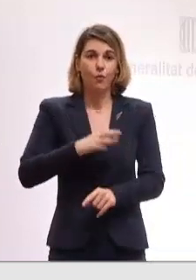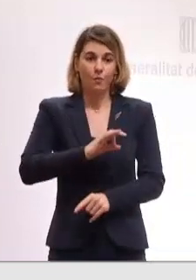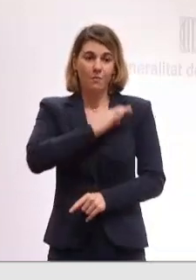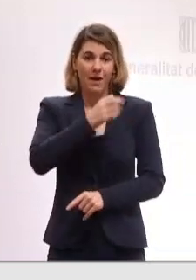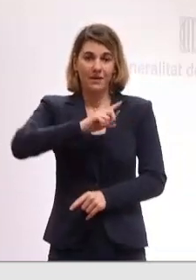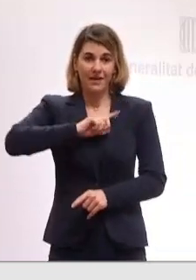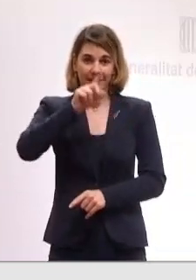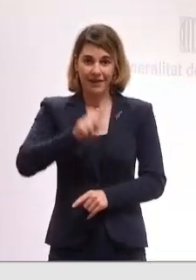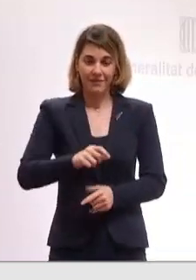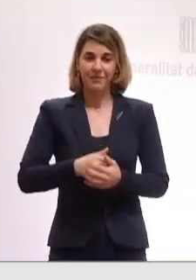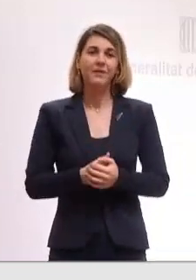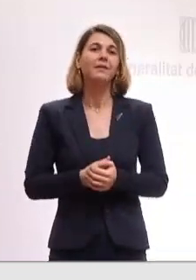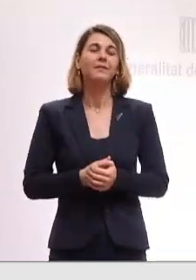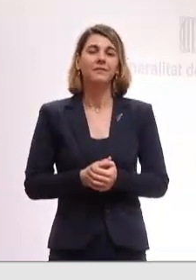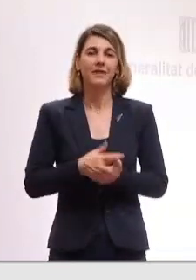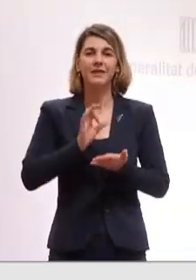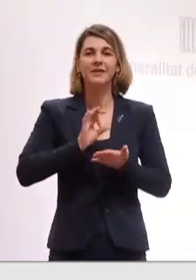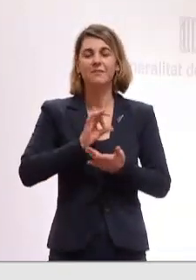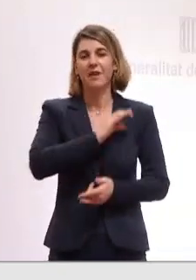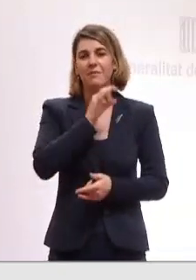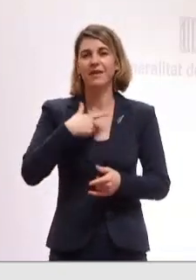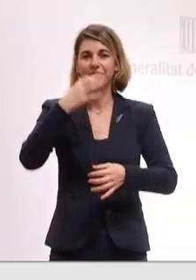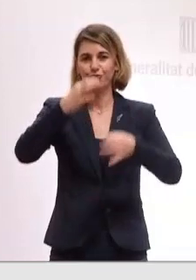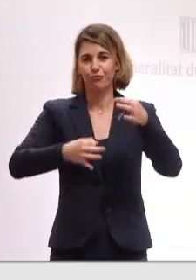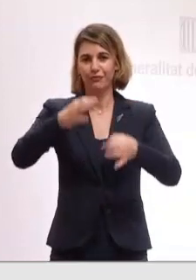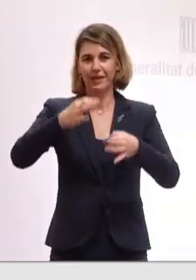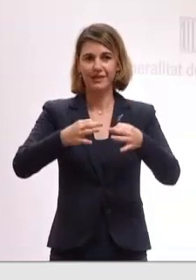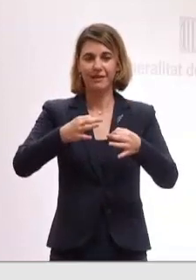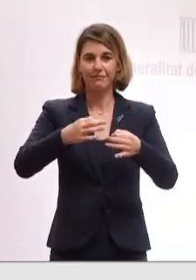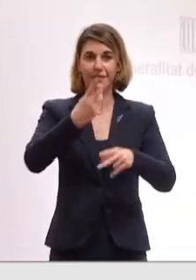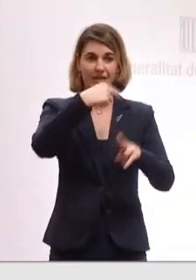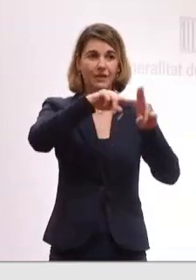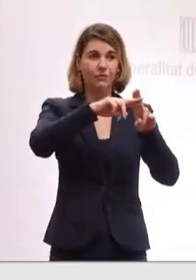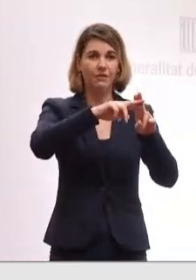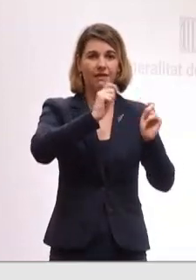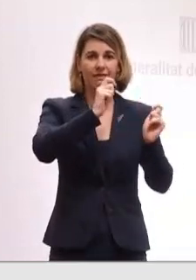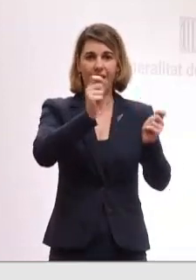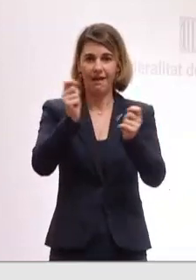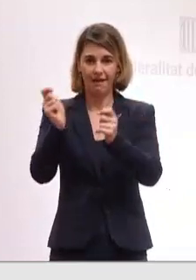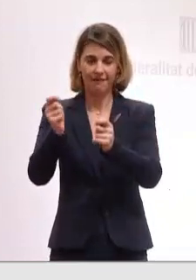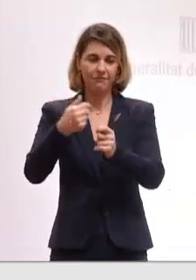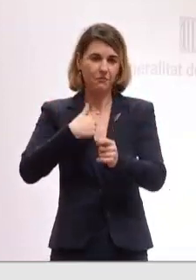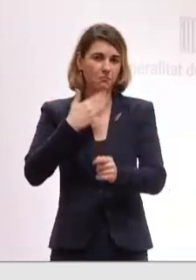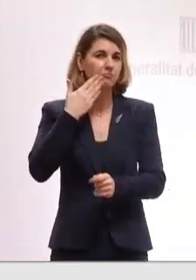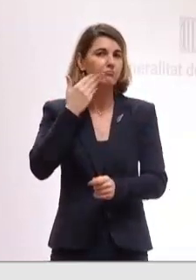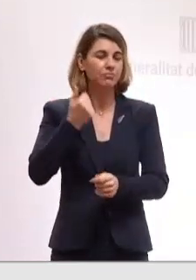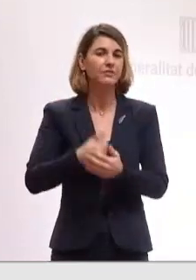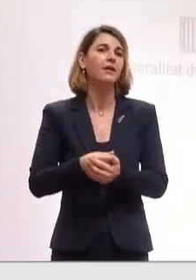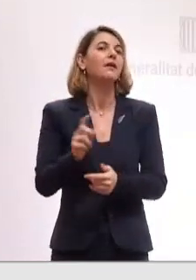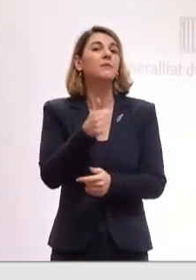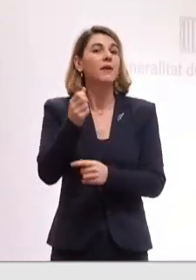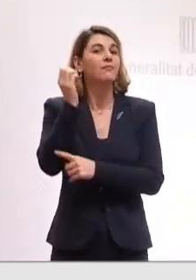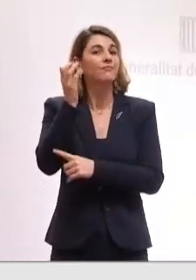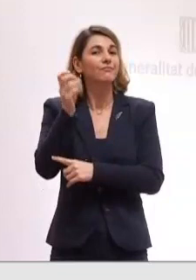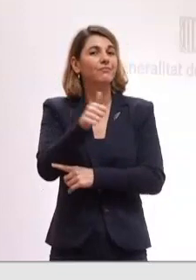guardonats pels premis a la justícia que concedeix la Generalitat de Catalunya. I les meves primeres paraules